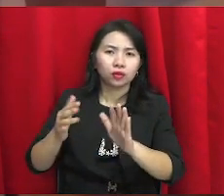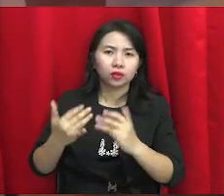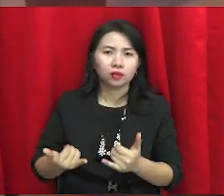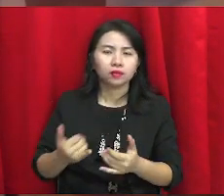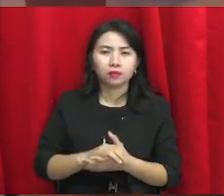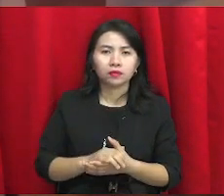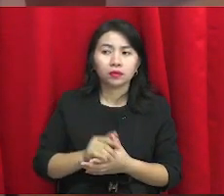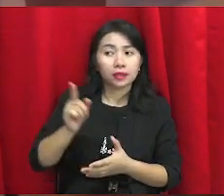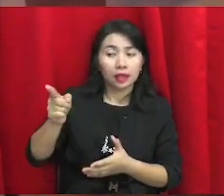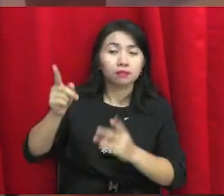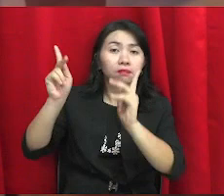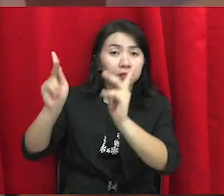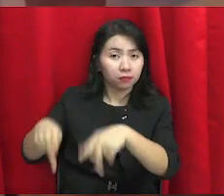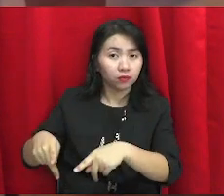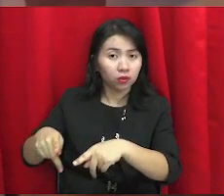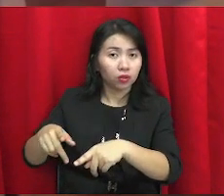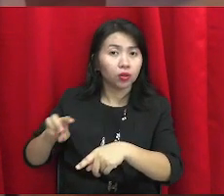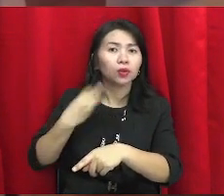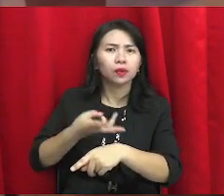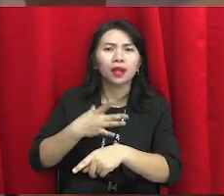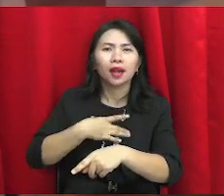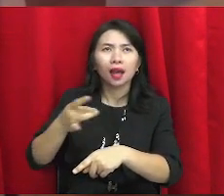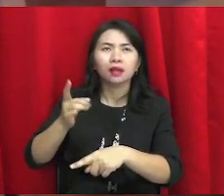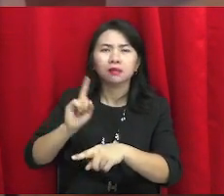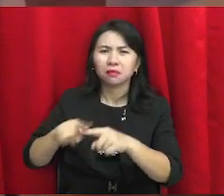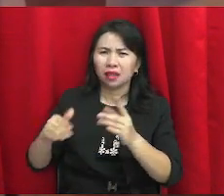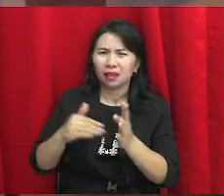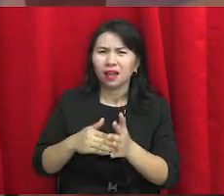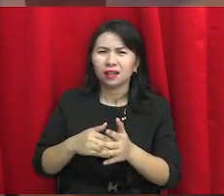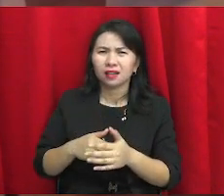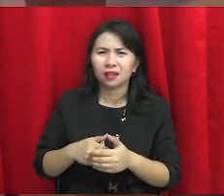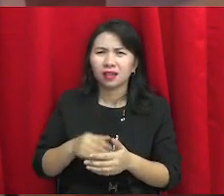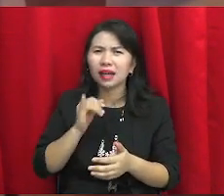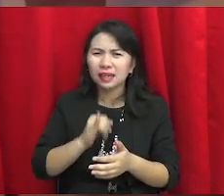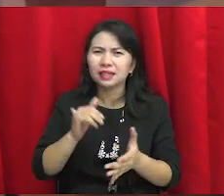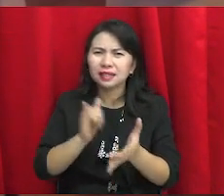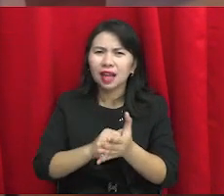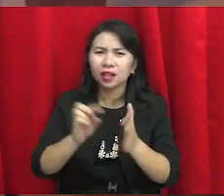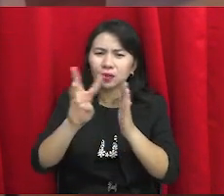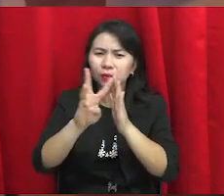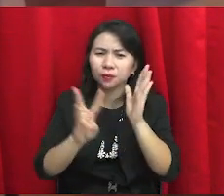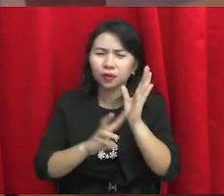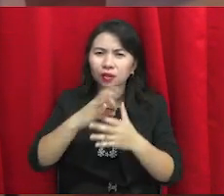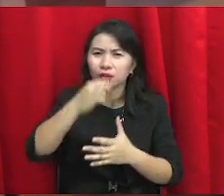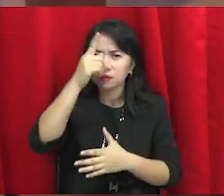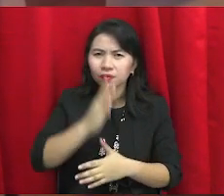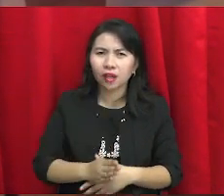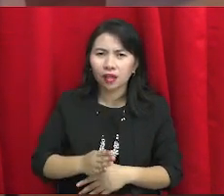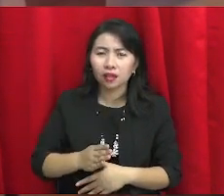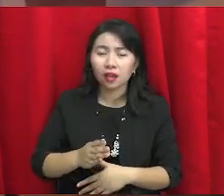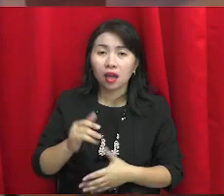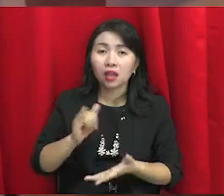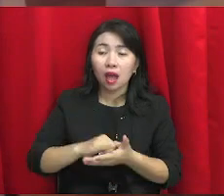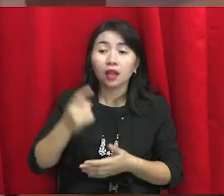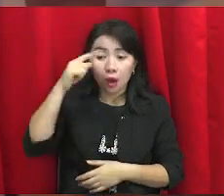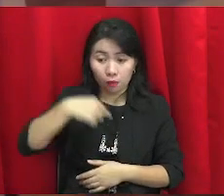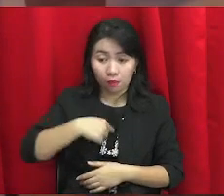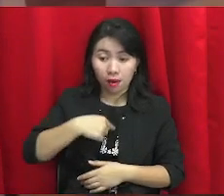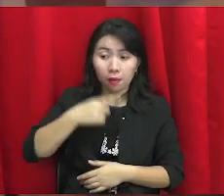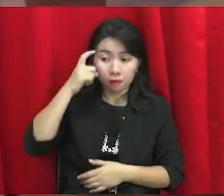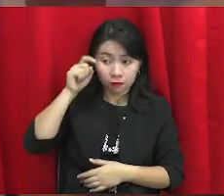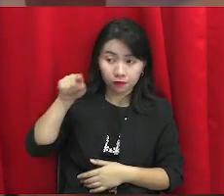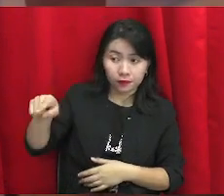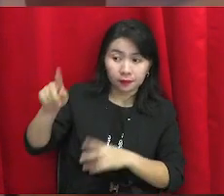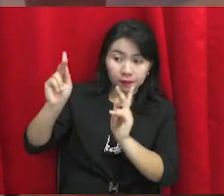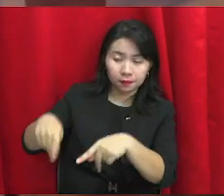gusto ng tao. Pero maganda kaya talaga, kalooban kaya ng Panginoon talaga na ako ang para sa Kanya. Kasi kung